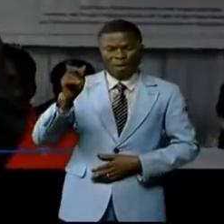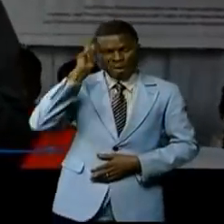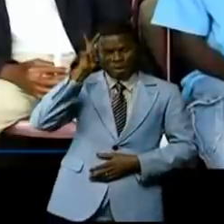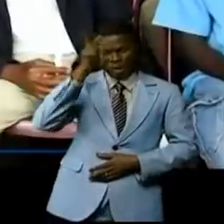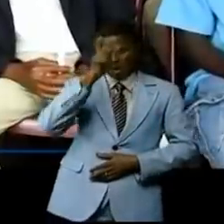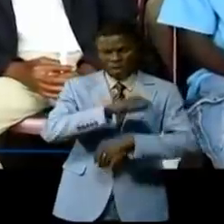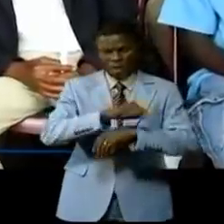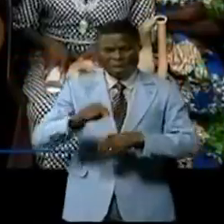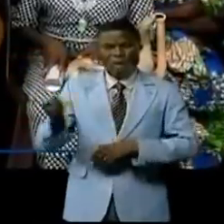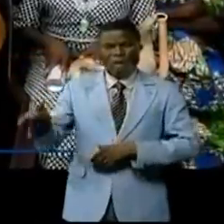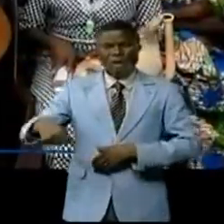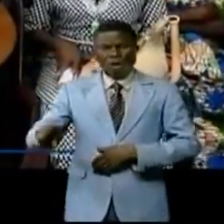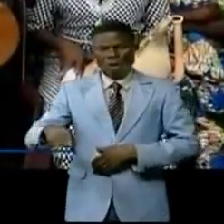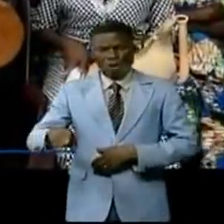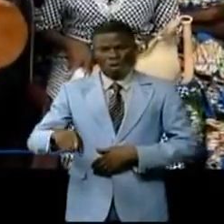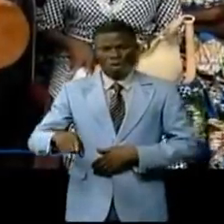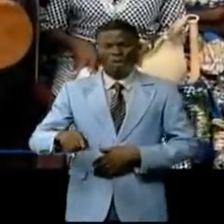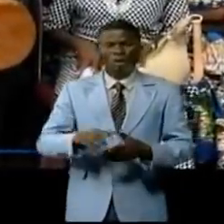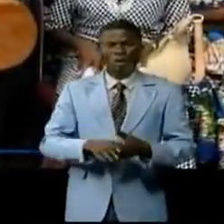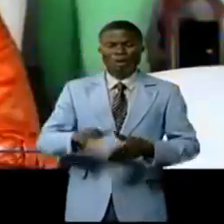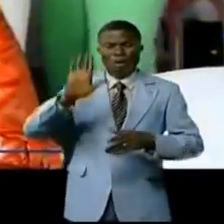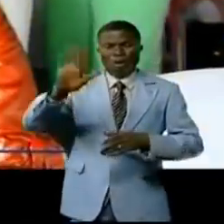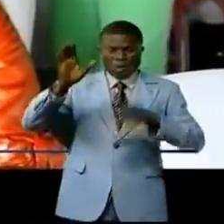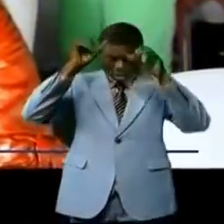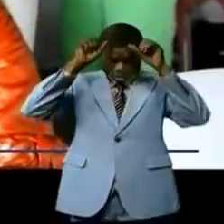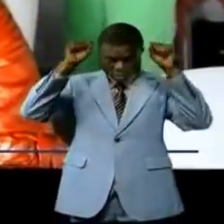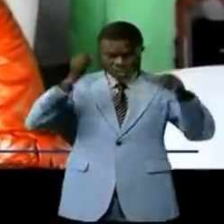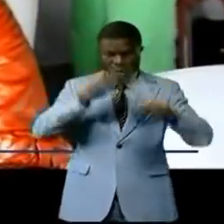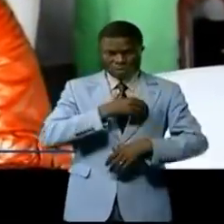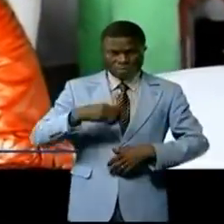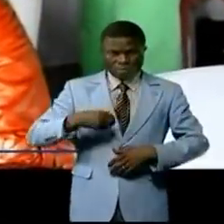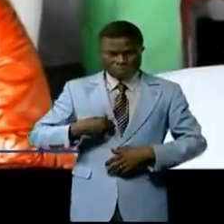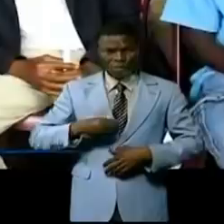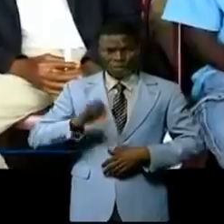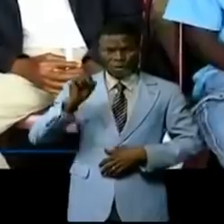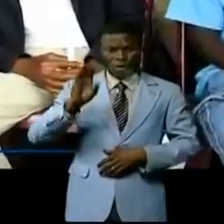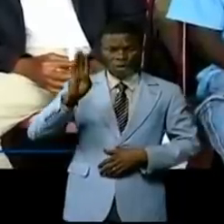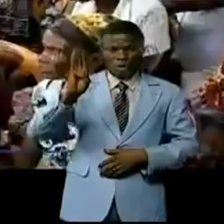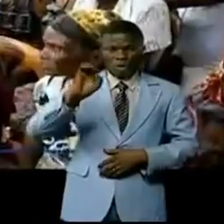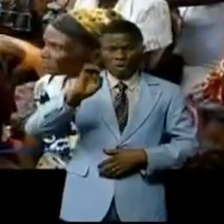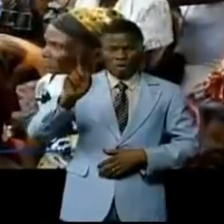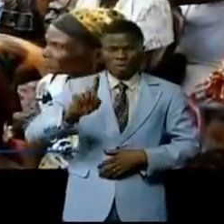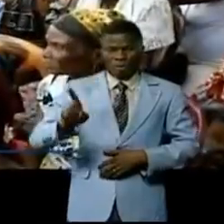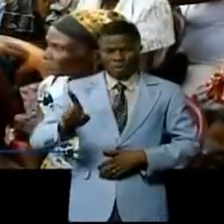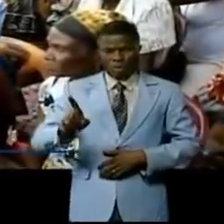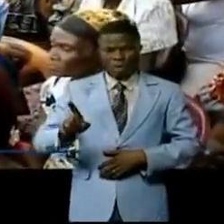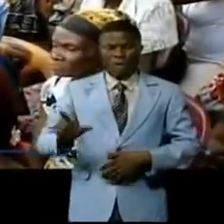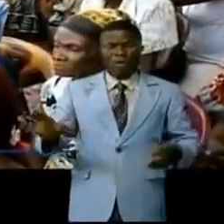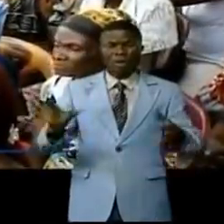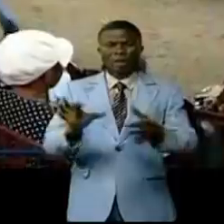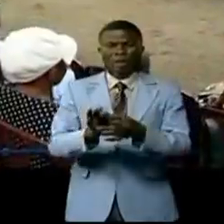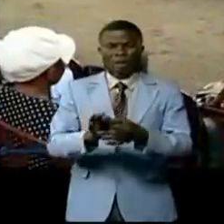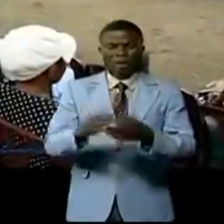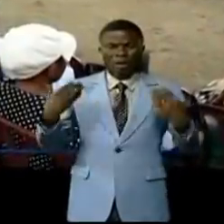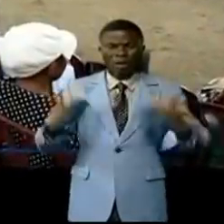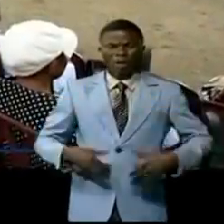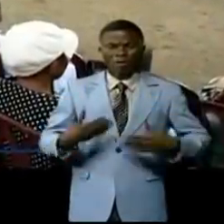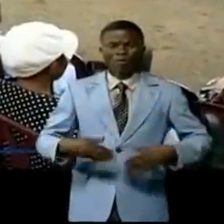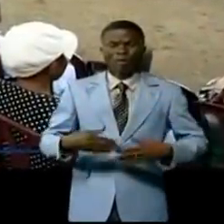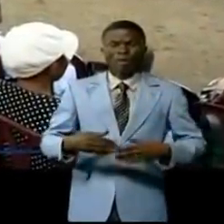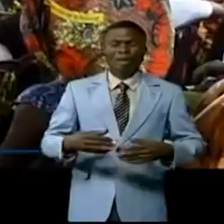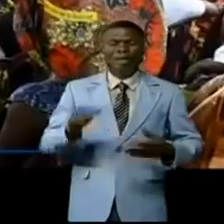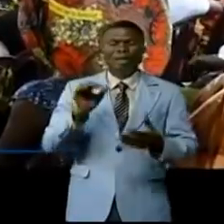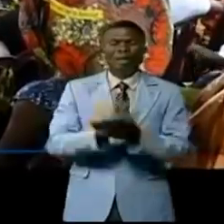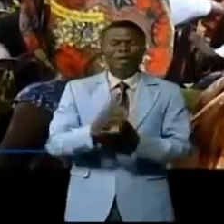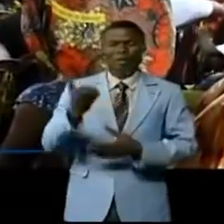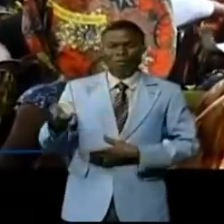fédéral de la Gombe, dirigé par sa présidente, Mme Bobesse Joyce, dans un jumelage pour célébrer les mois dédiés à la femme. C'est